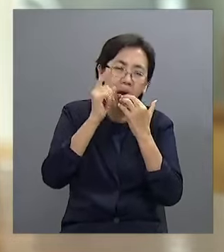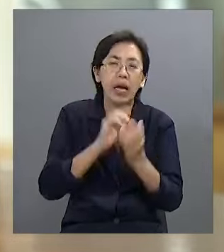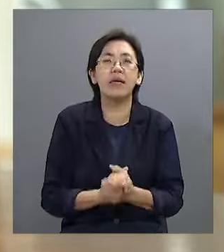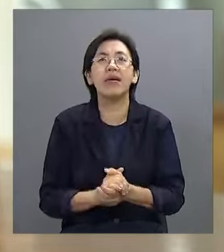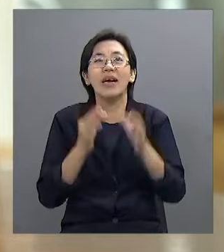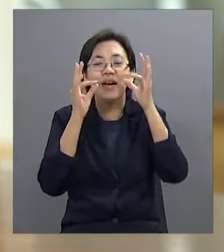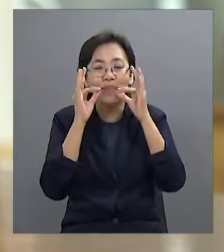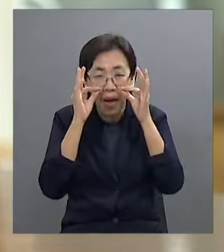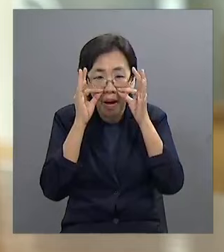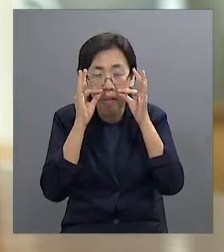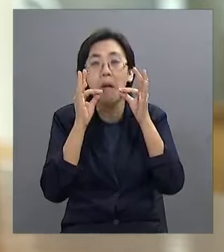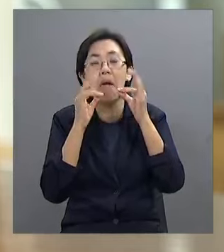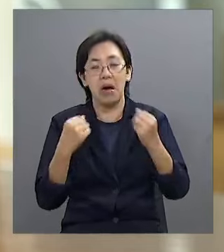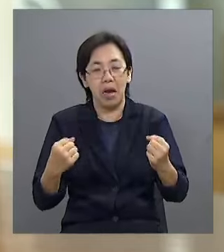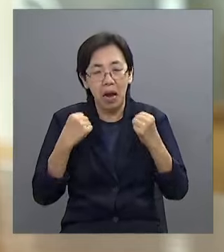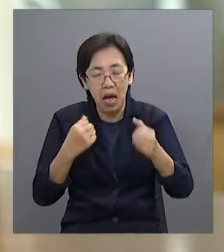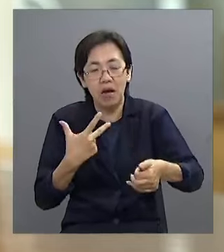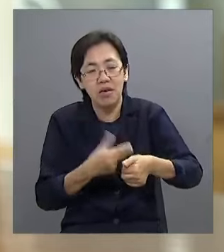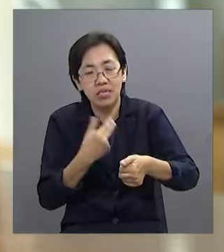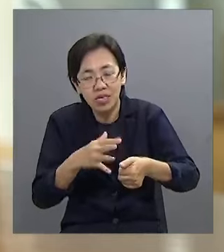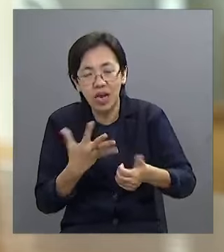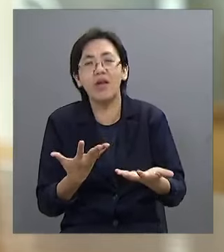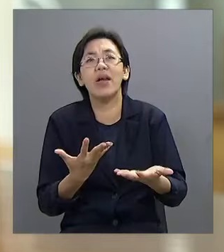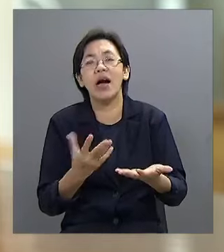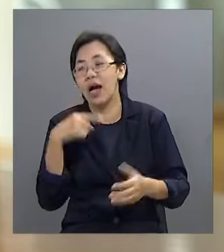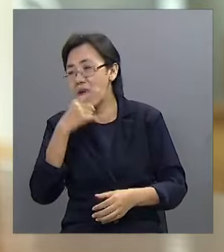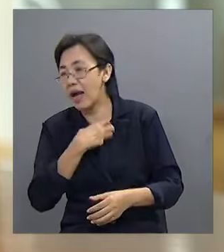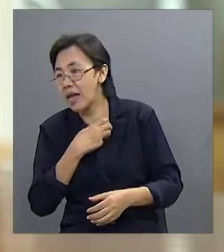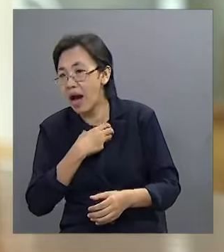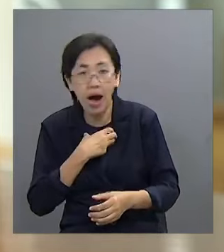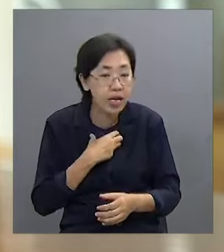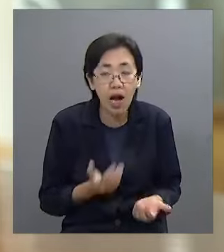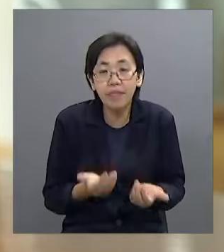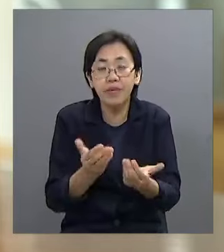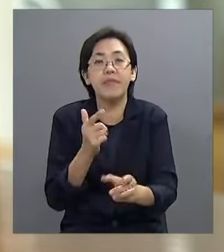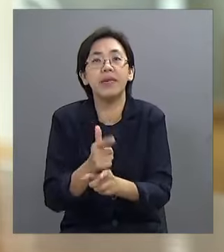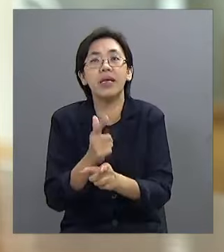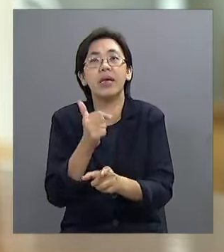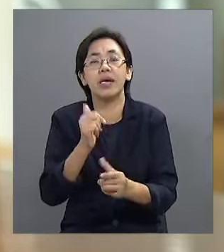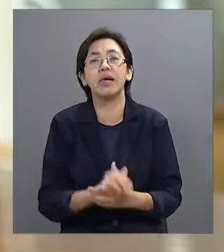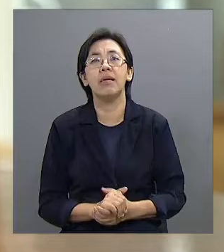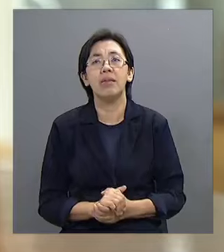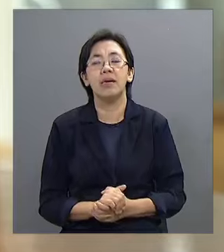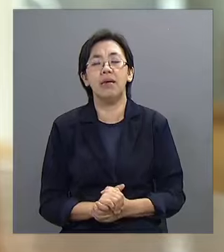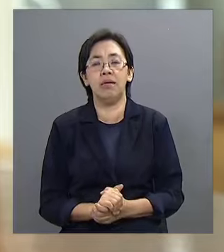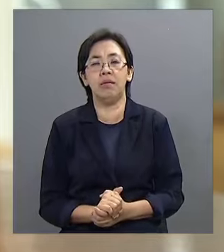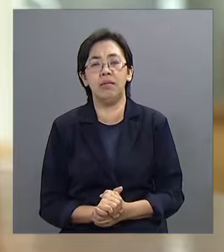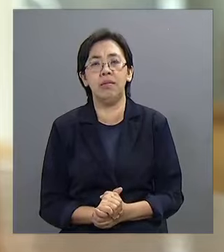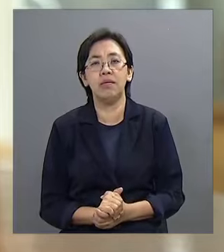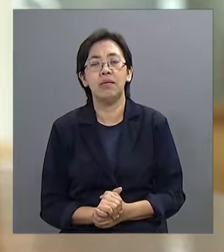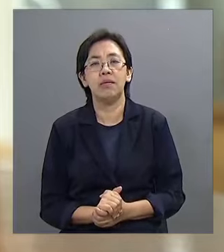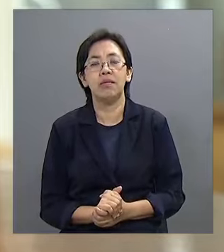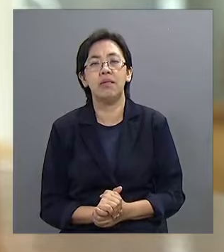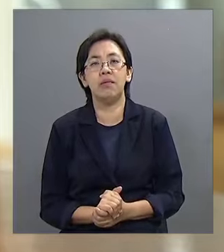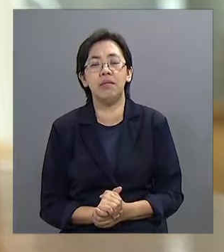ข็งแรงแล้วมีวัคซีนแล้วแล้วก็อุ้ยยังแถมอุปการะฟรีอะไรอย่างเงี้ยค่ะเราก็เลยเพิ่มแวลูไปให้กับแมวที่สมบูรณ์กว่าแมวที่จะแบ